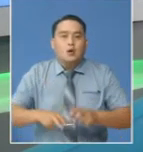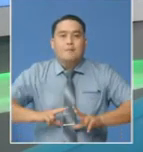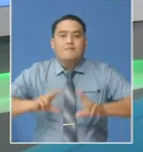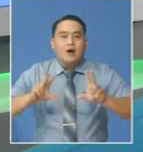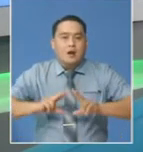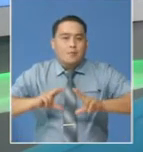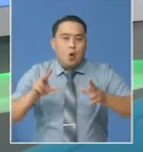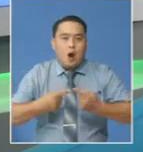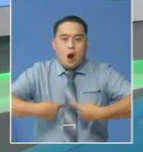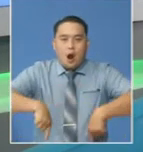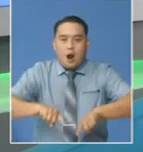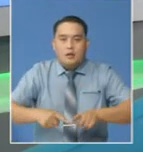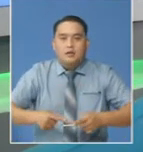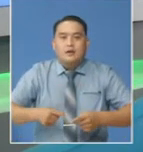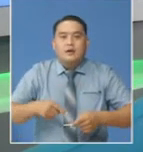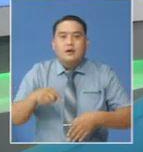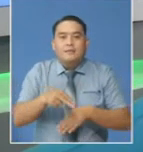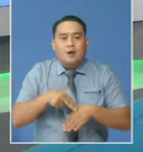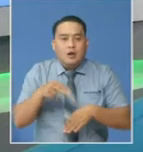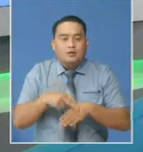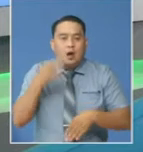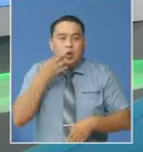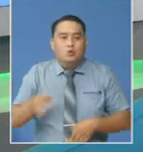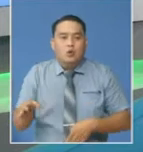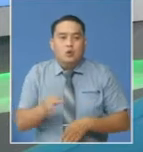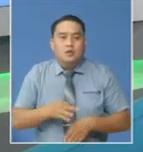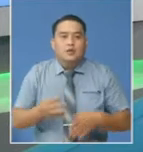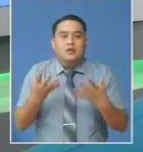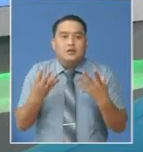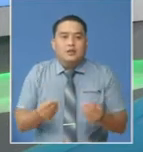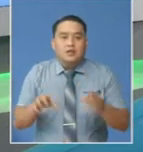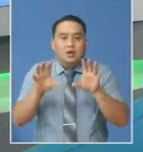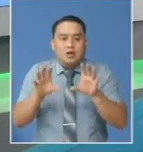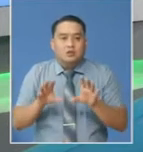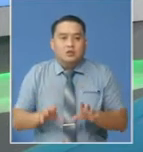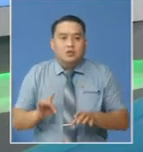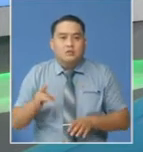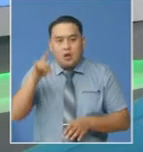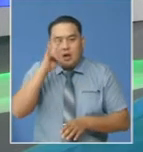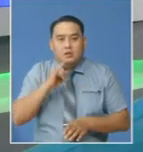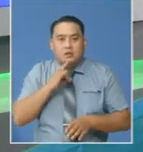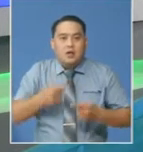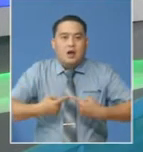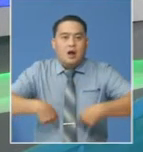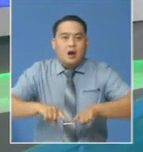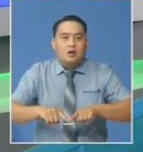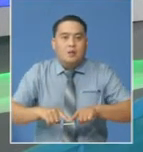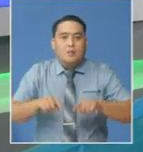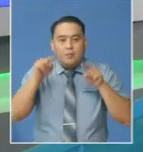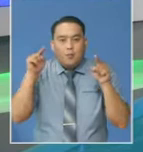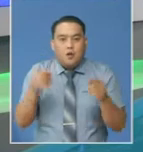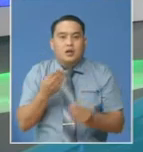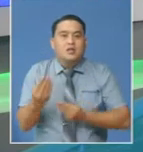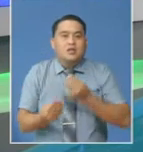волейболу, организованный Департаментом внутренних дел Алматинской области в честь Дня Конституции Республики Казахстан. По словам